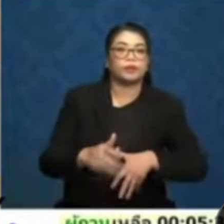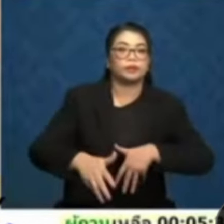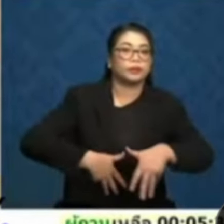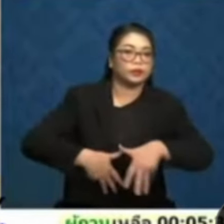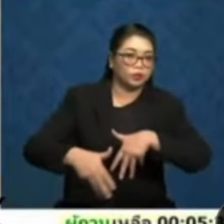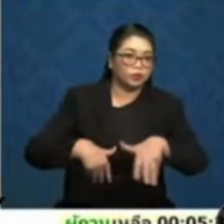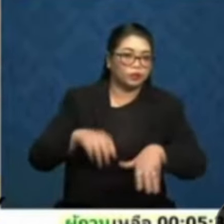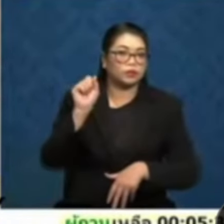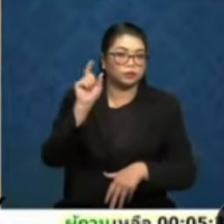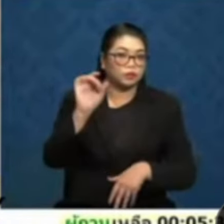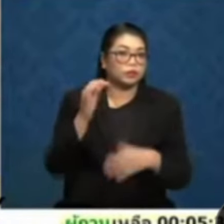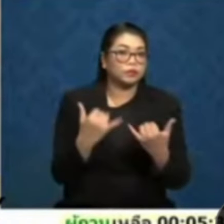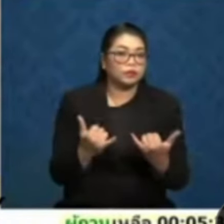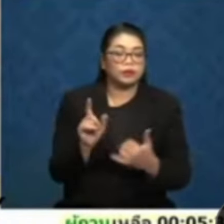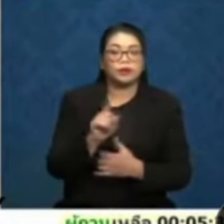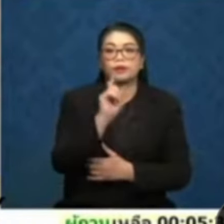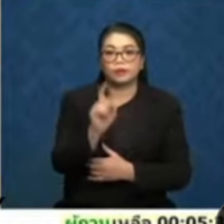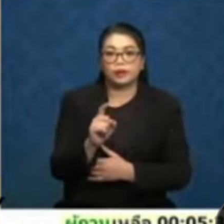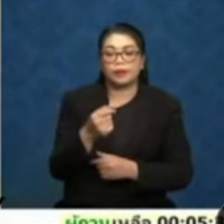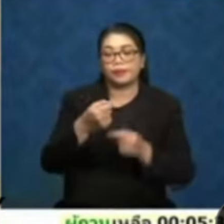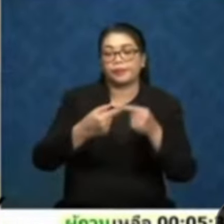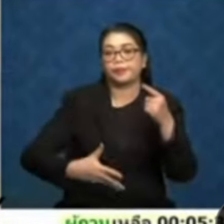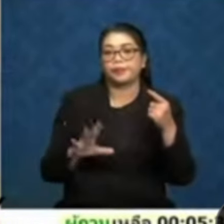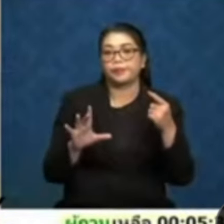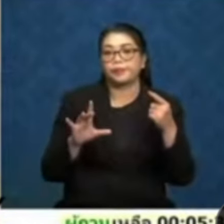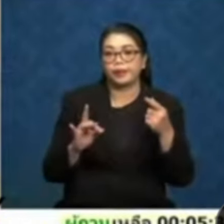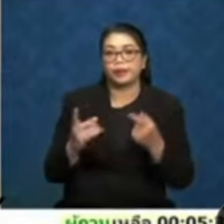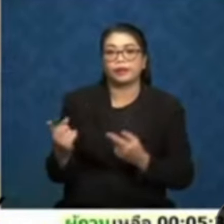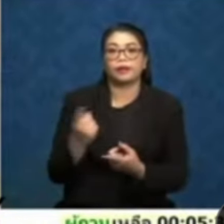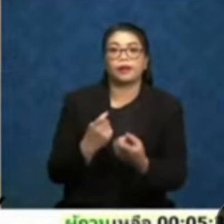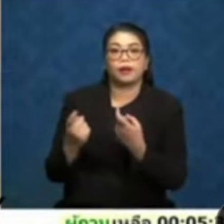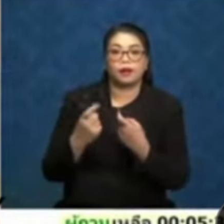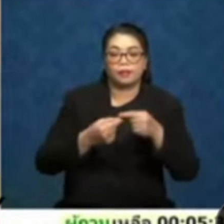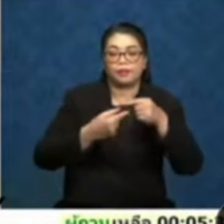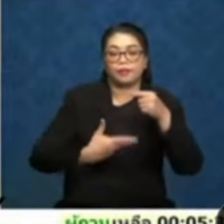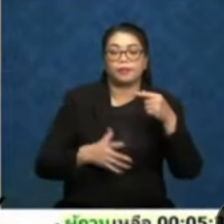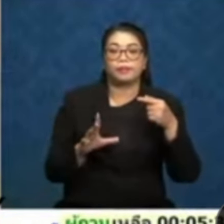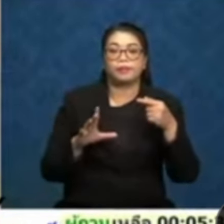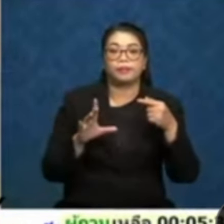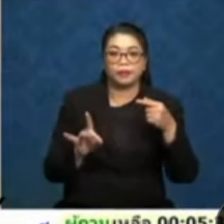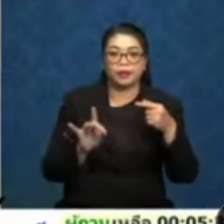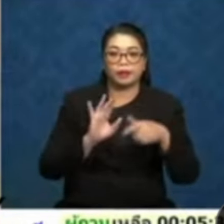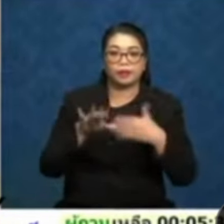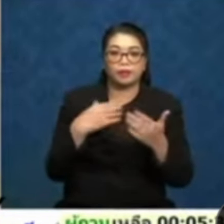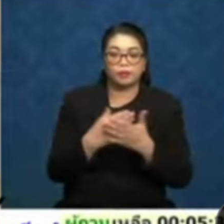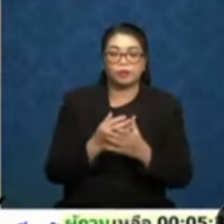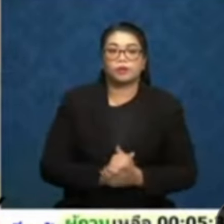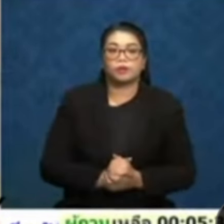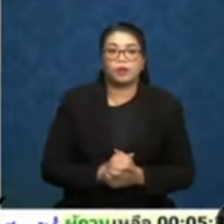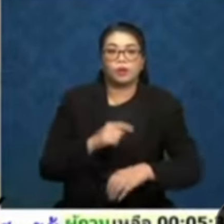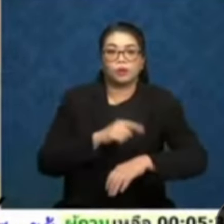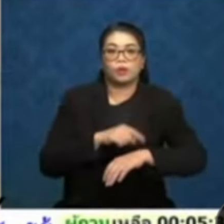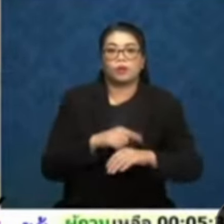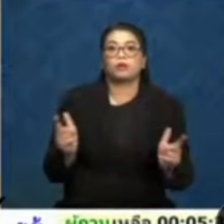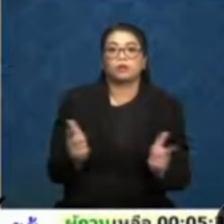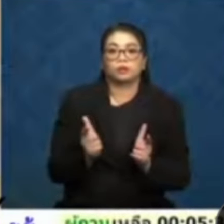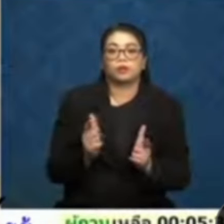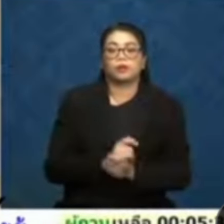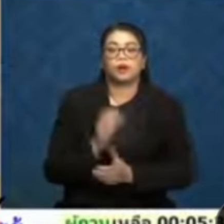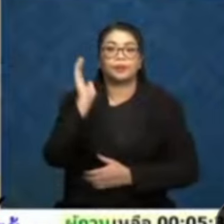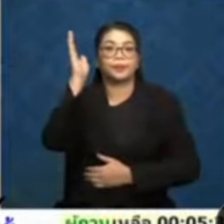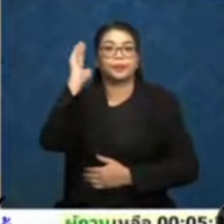ชนและในคำถามทั้ง 8คำถามที่ท่านได้ถามมาในส่วนแรกนะคะดิฉันคิดว่าในเวลาอันจำกัดดิฉันก็จะ